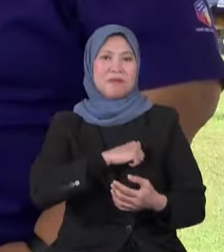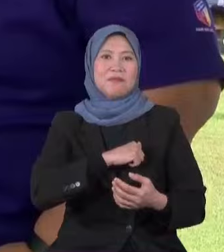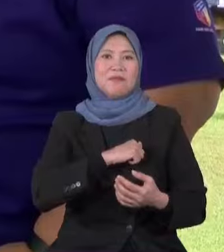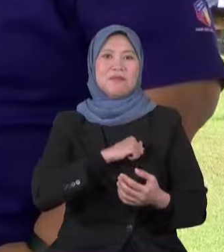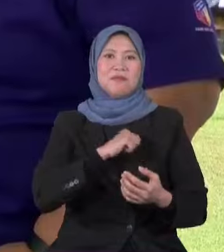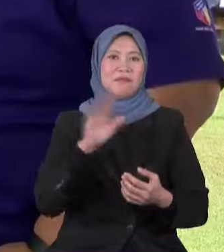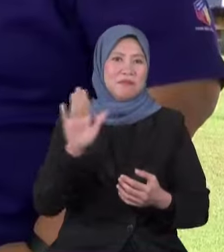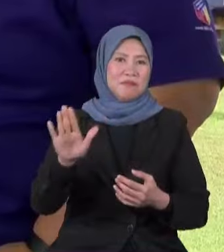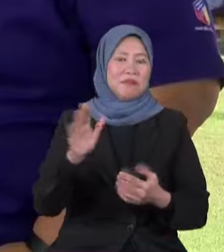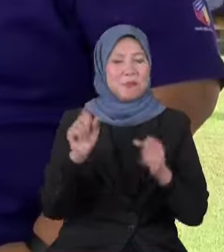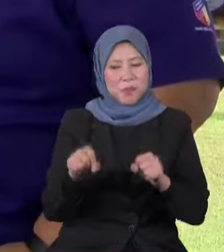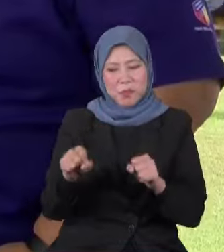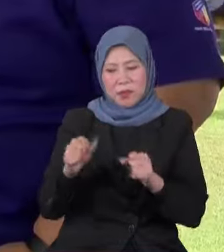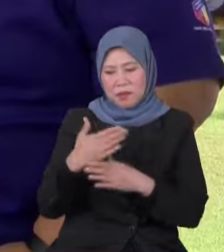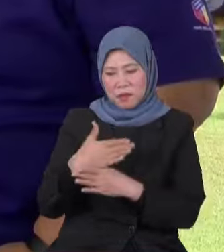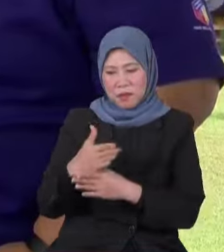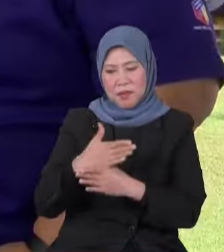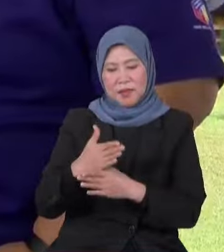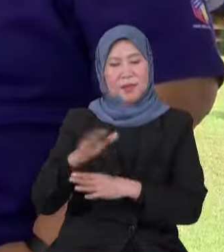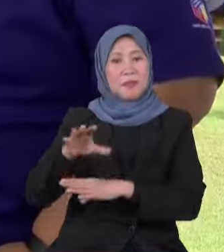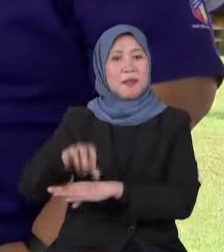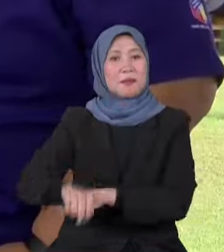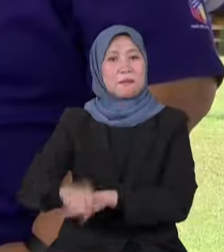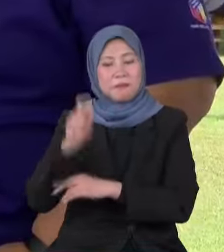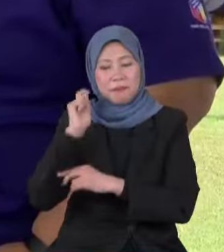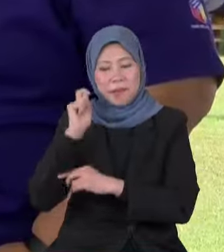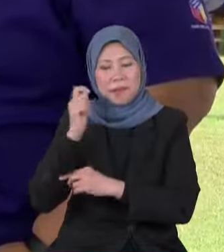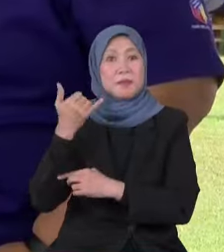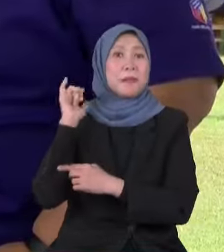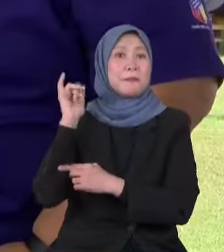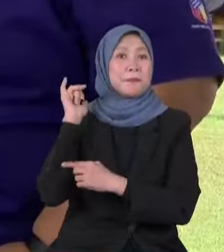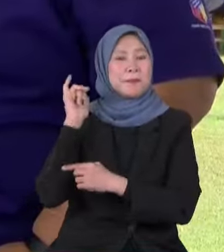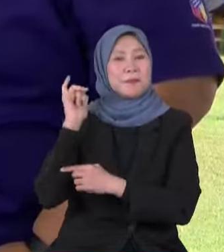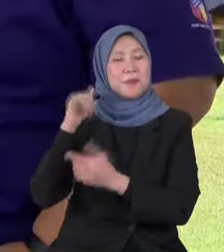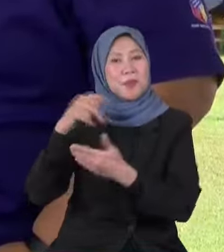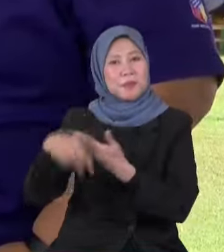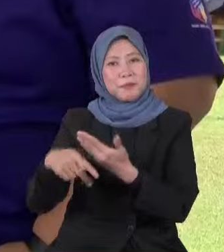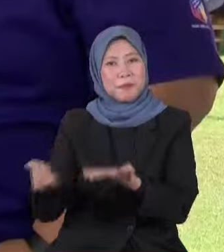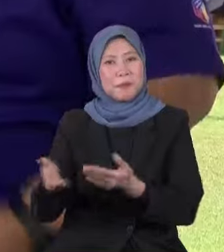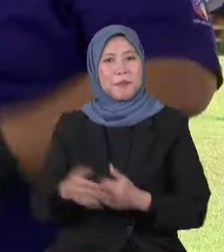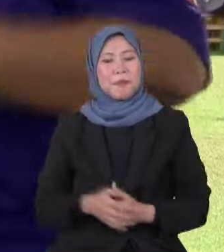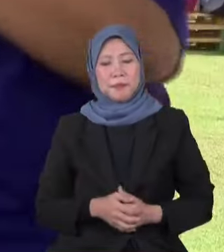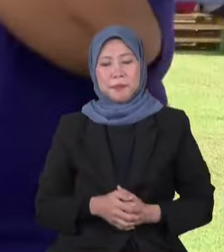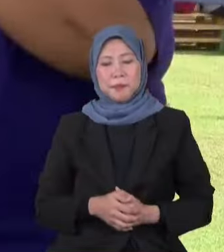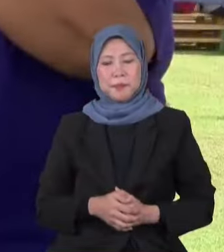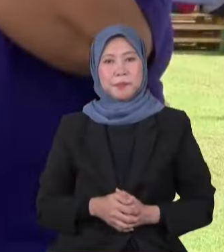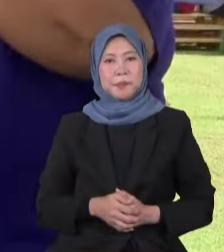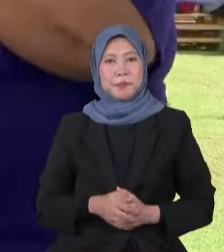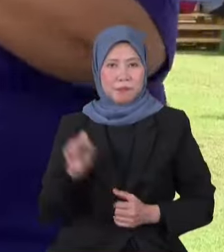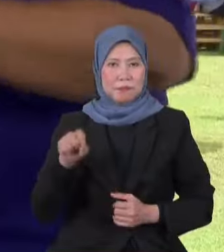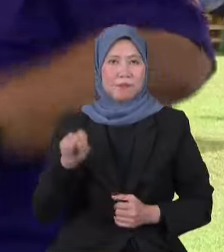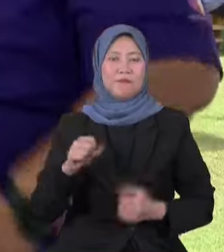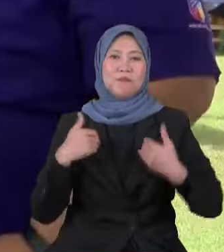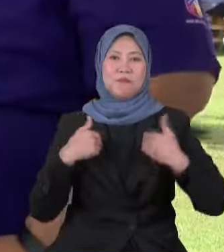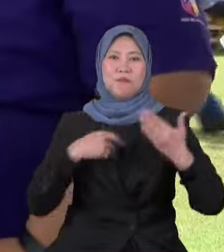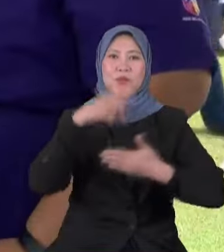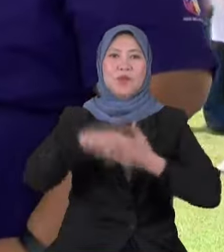sana. Jadi boleh kongsikan acara pada malam tadi, malam semalam. Semalam telah berlangsung solidariti Palestin